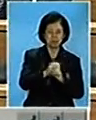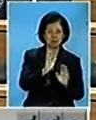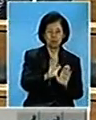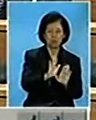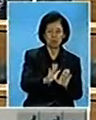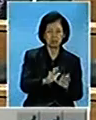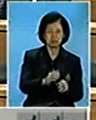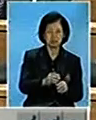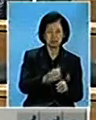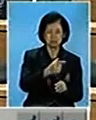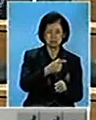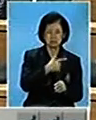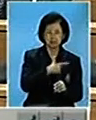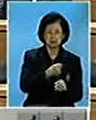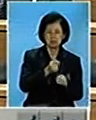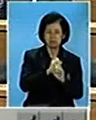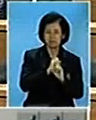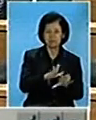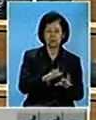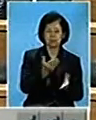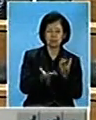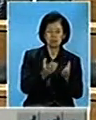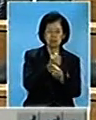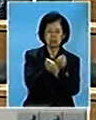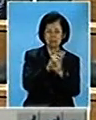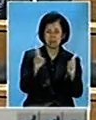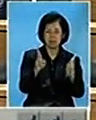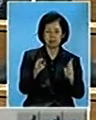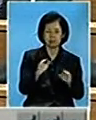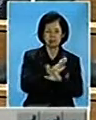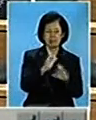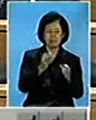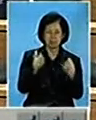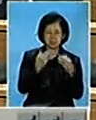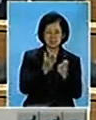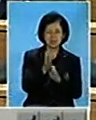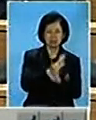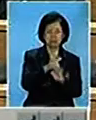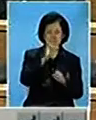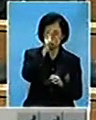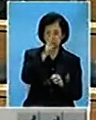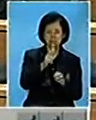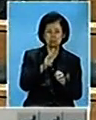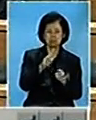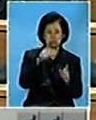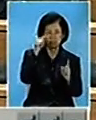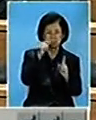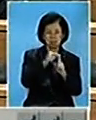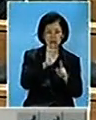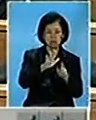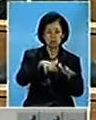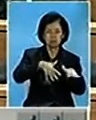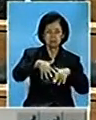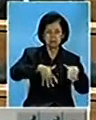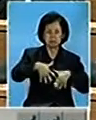หรือจะไม่ชอบใครเป็นสิทธิเสรีภาพแต่ไม่มีสิทธิที่จะไม่เคารพเจตนารมณ์ของประชาชนครับท่าน